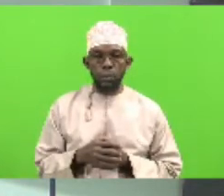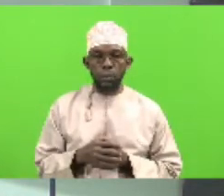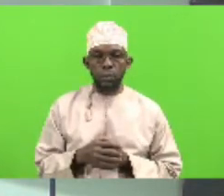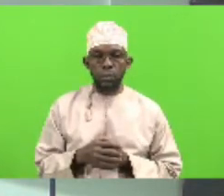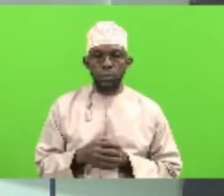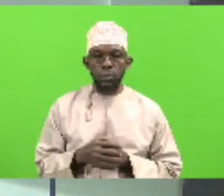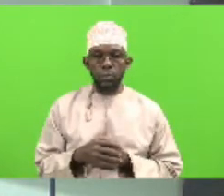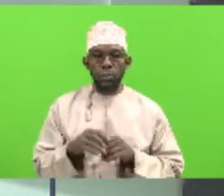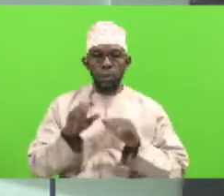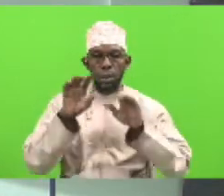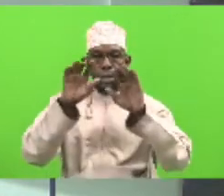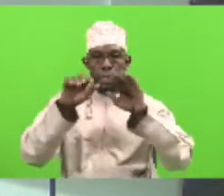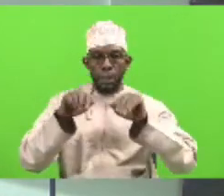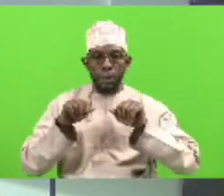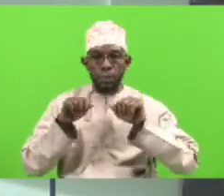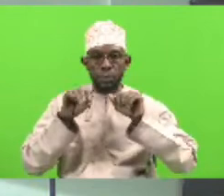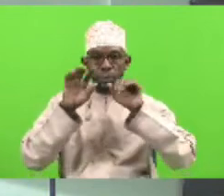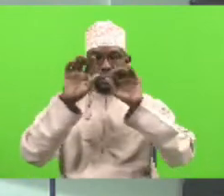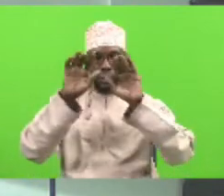الله